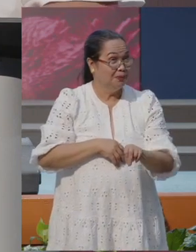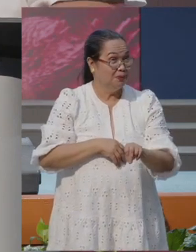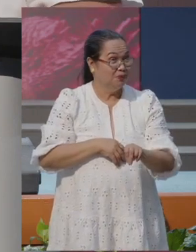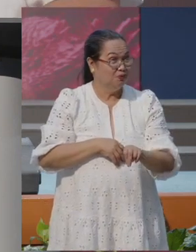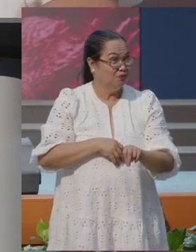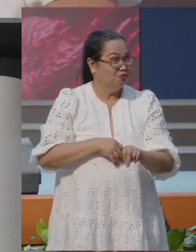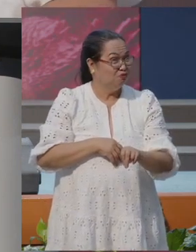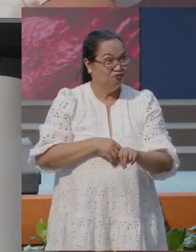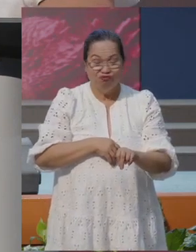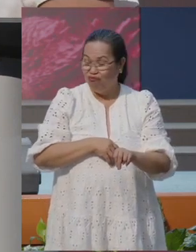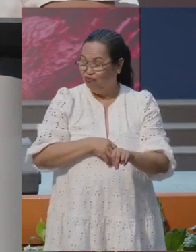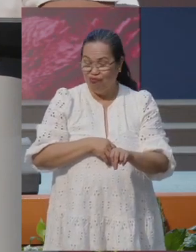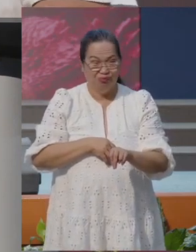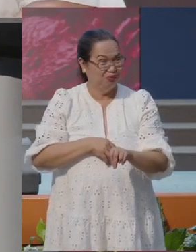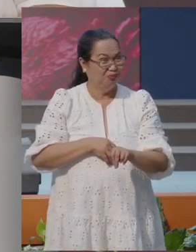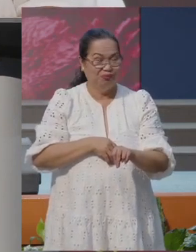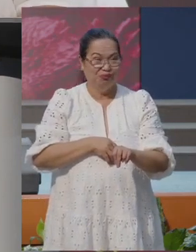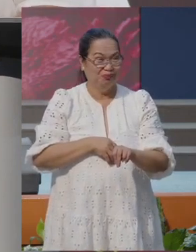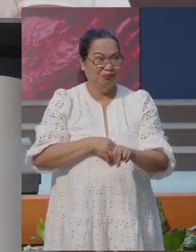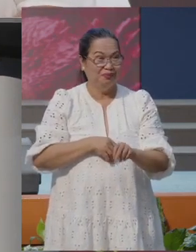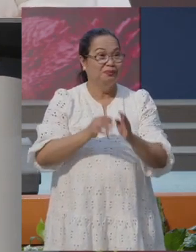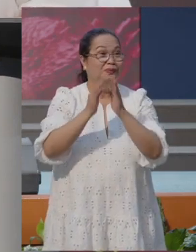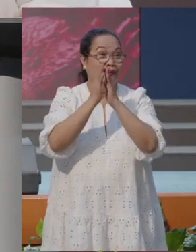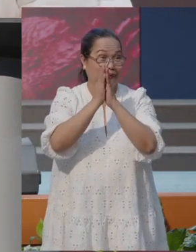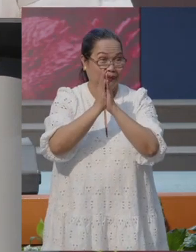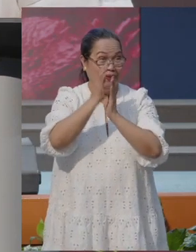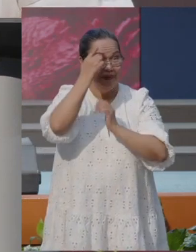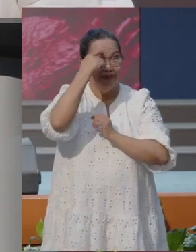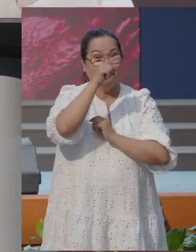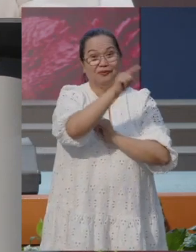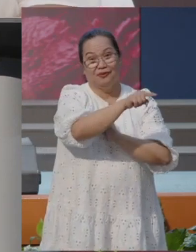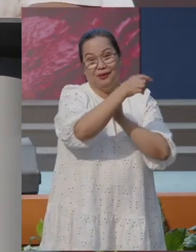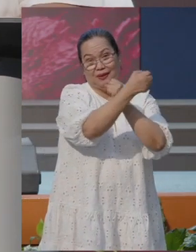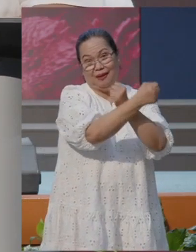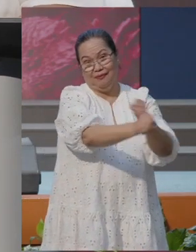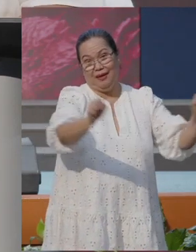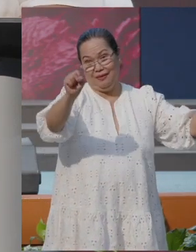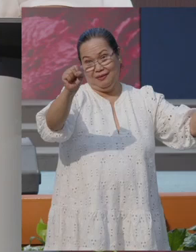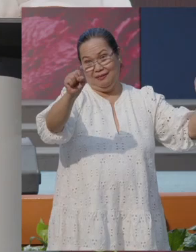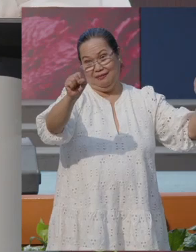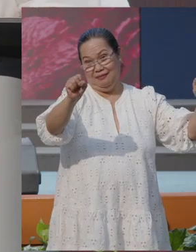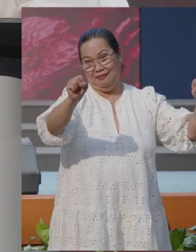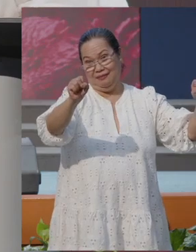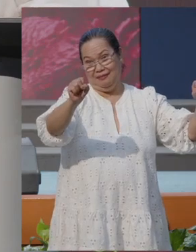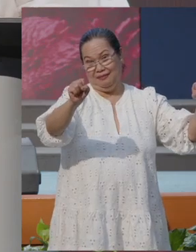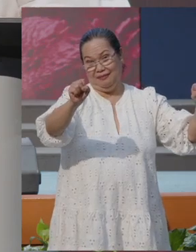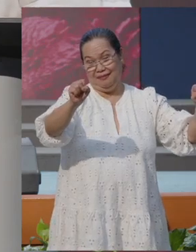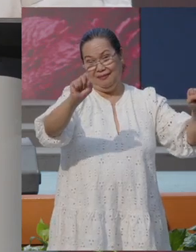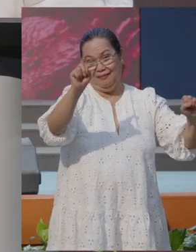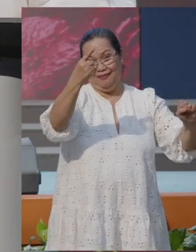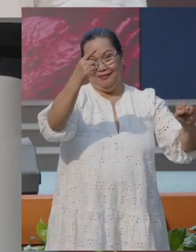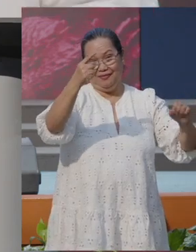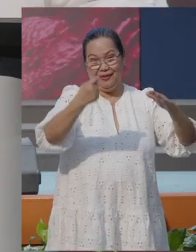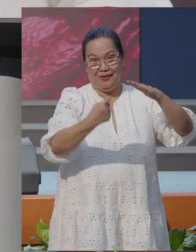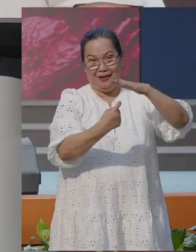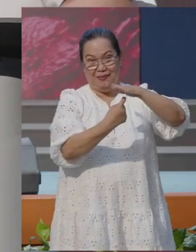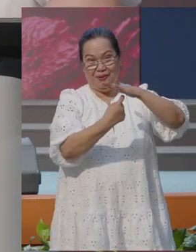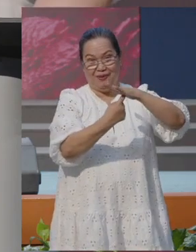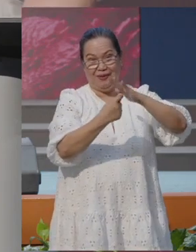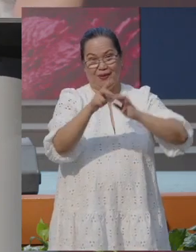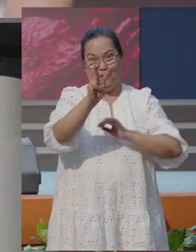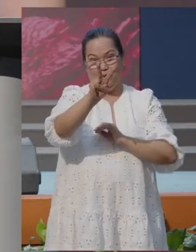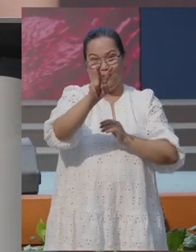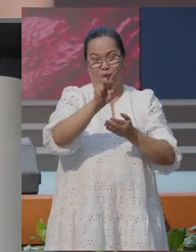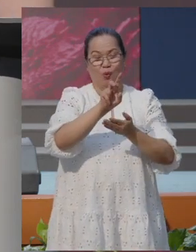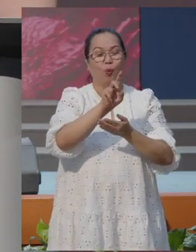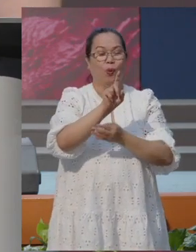Hindi po imprecatory prayer ito. This is a prayer for their salvation. Sabi sa 1 Timothy 2:1, first of